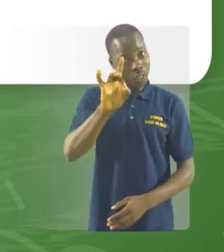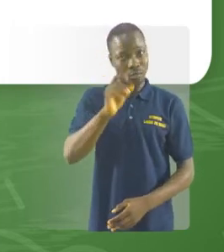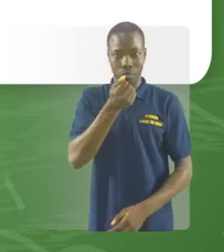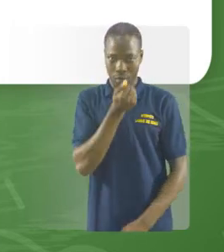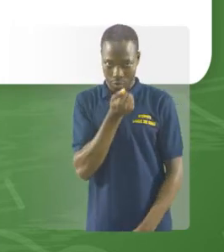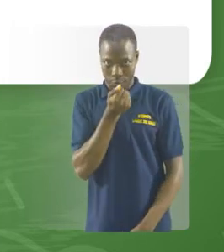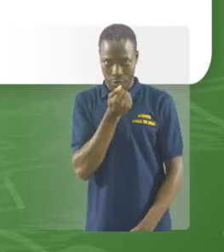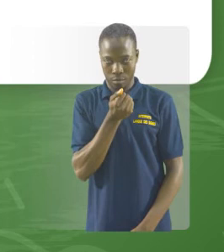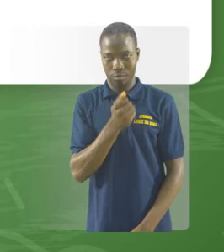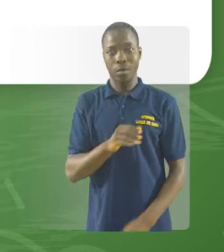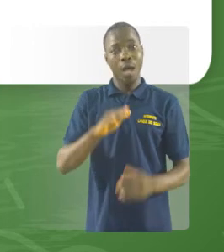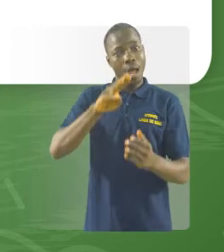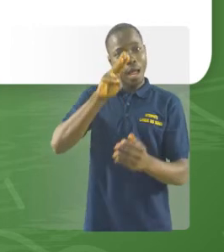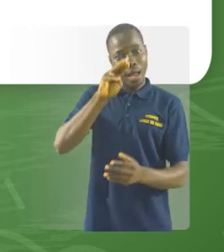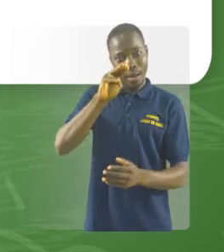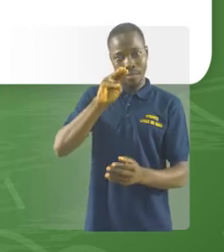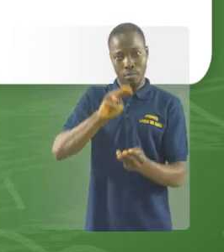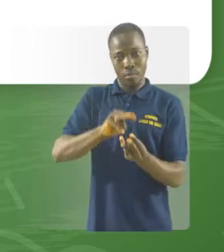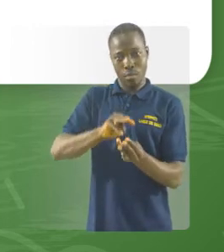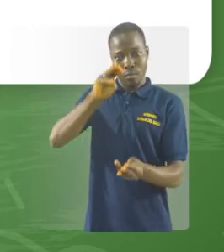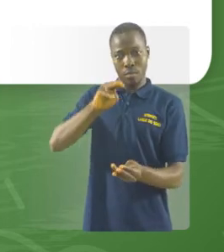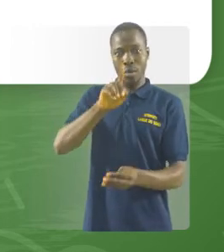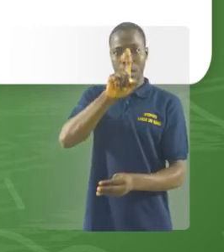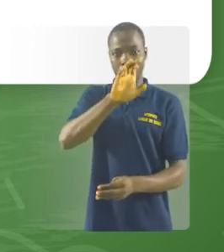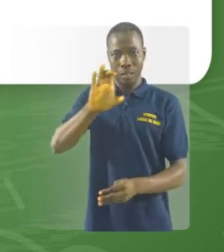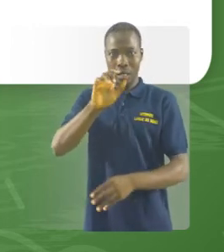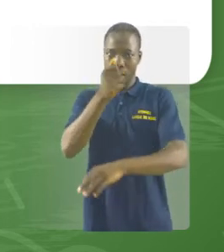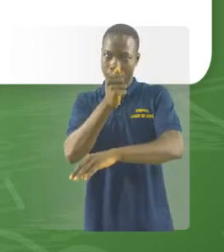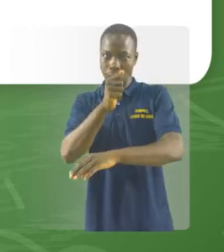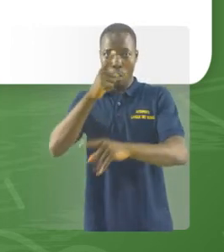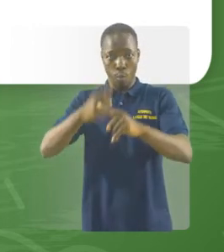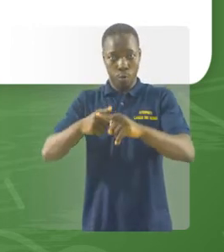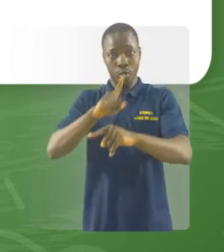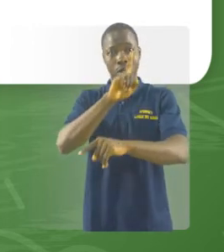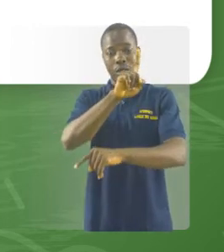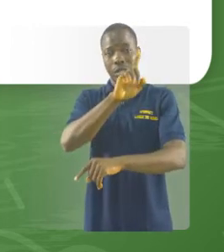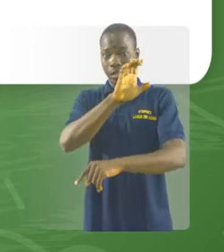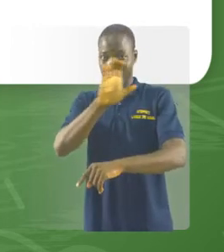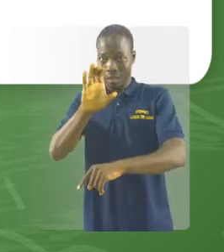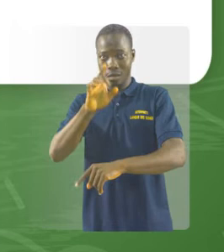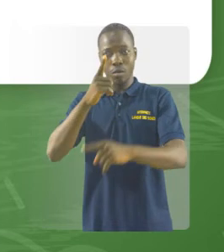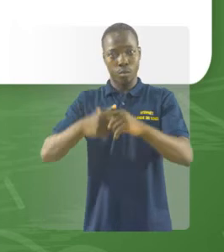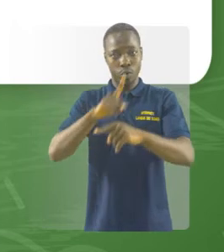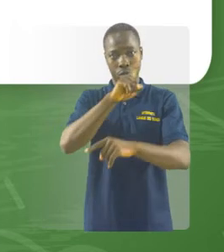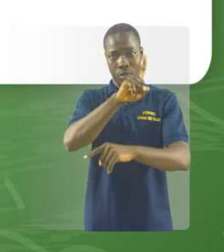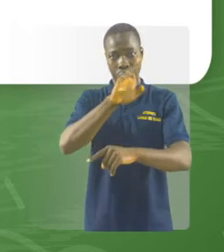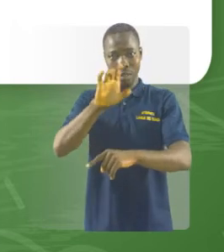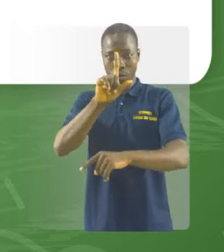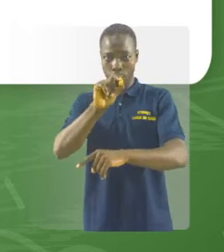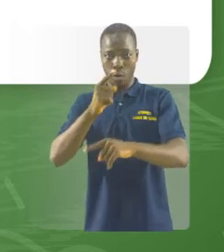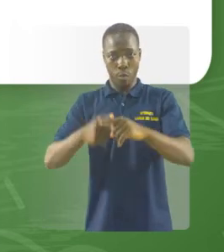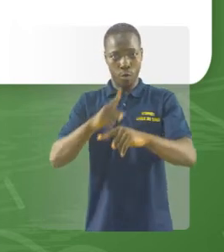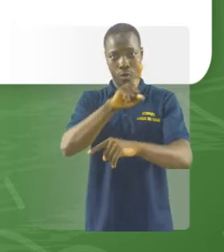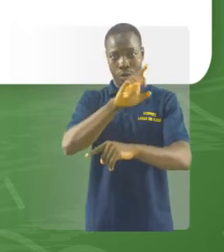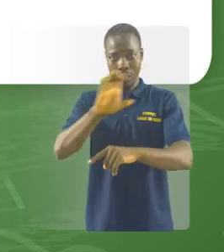posant M égale 110 plus 100 plus 120 plus 130